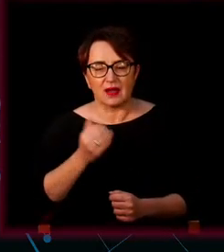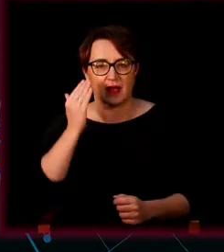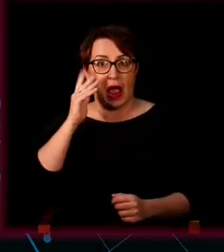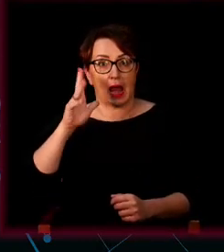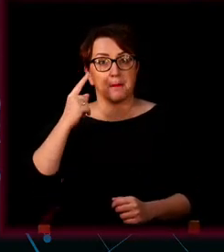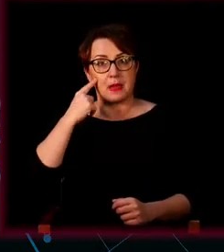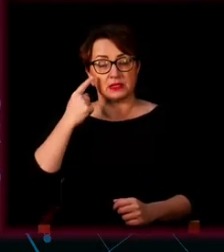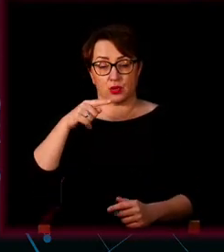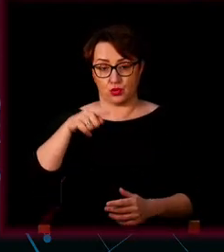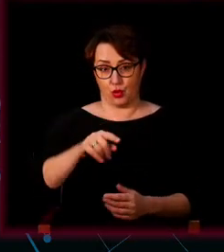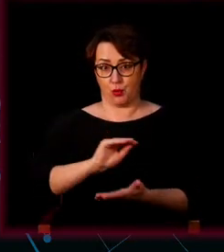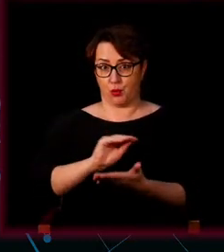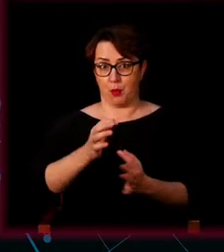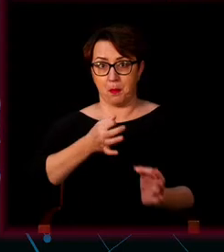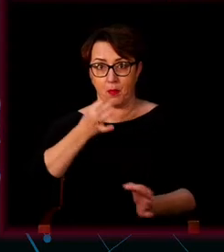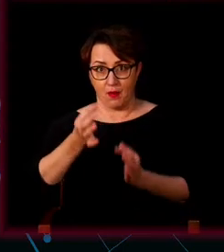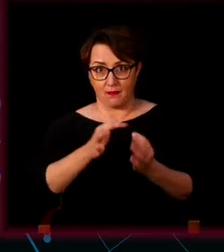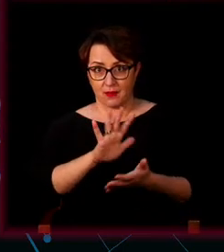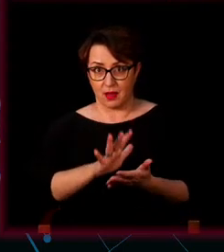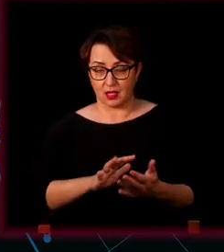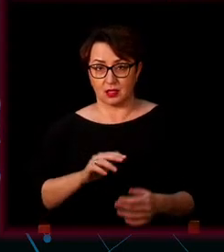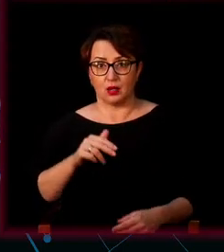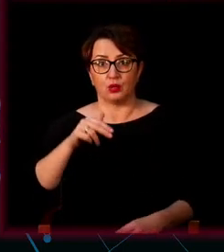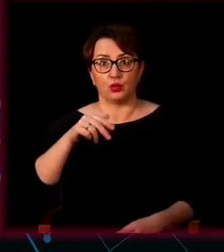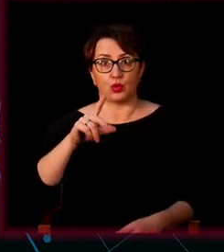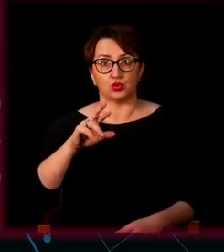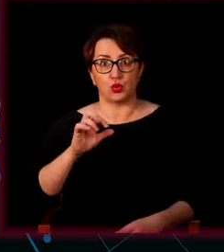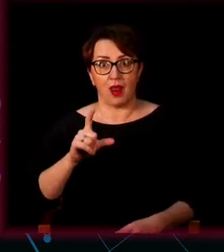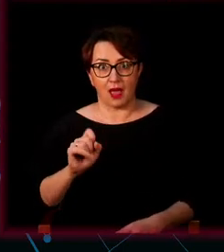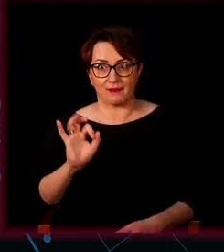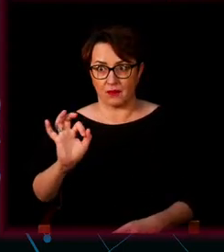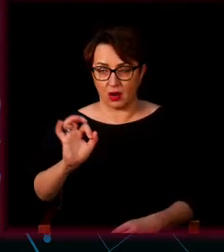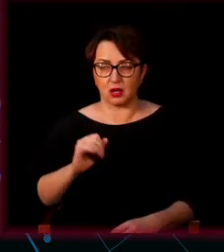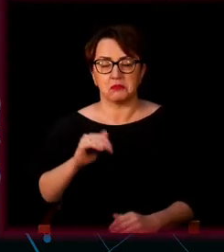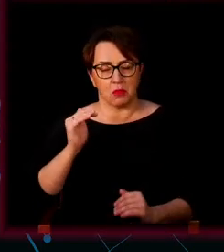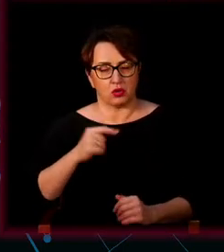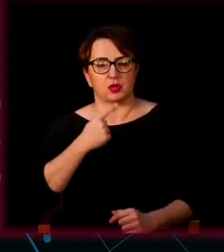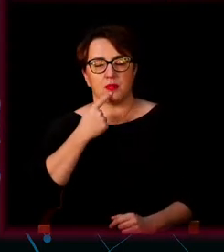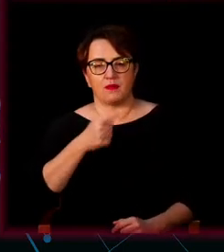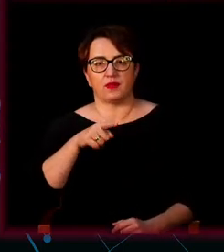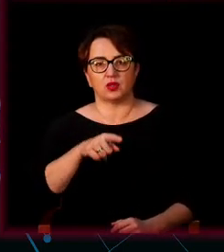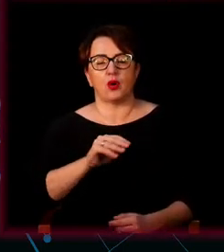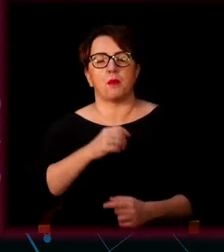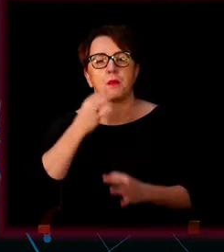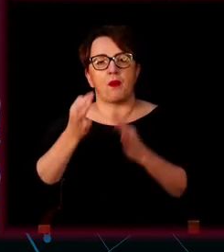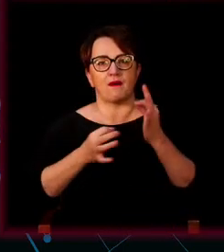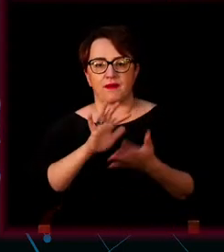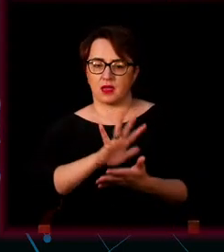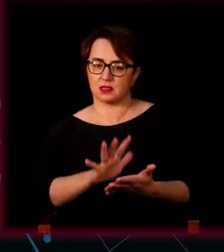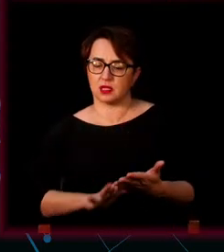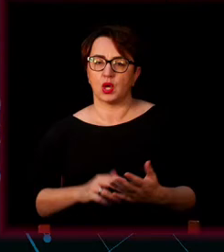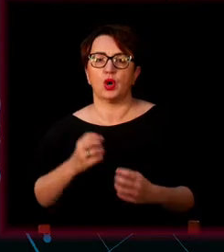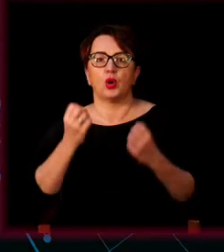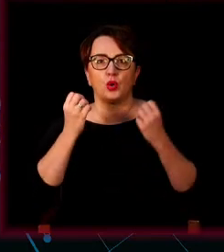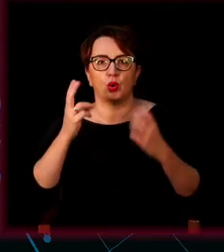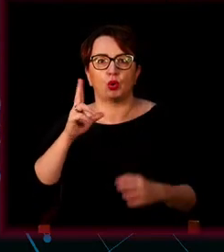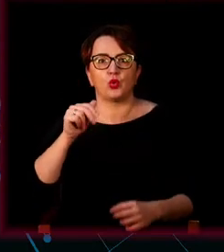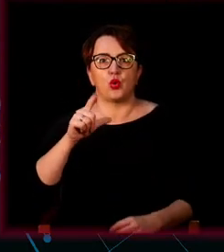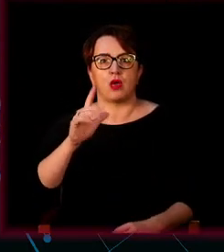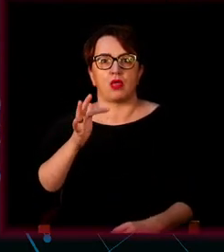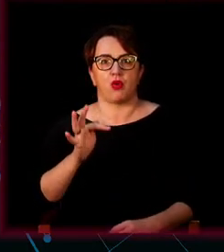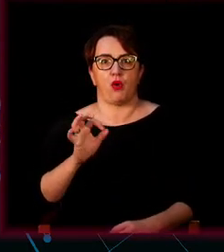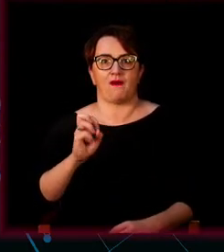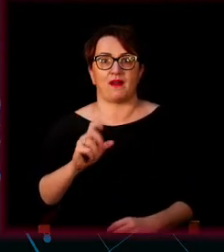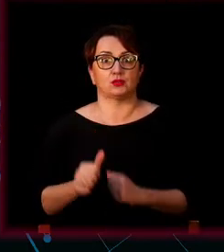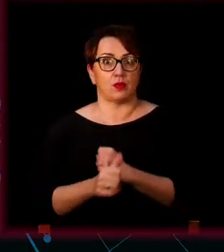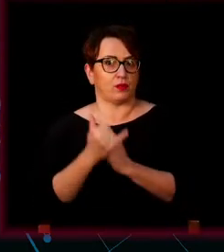wydaje mi się, że opowieści Ursuli Le Guin można akurat powiedzieć, że jest powieścią kultową i to z wielu względów, o